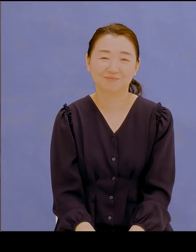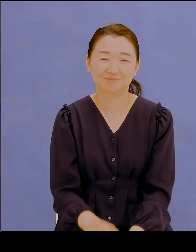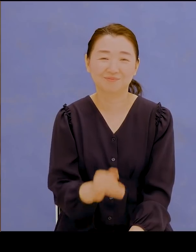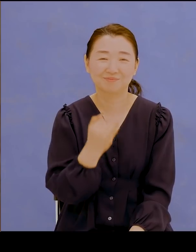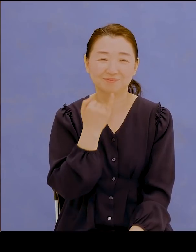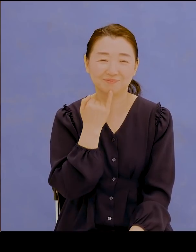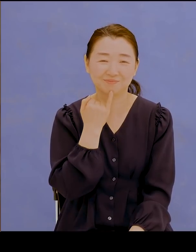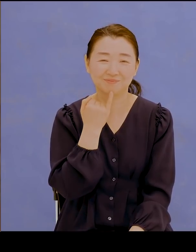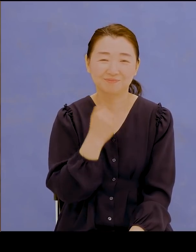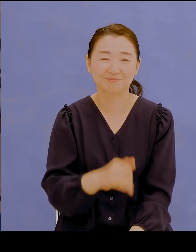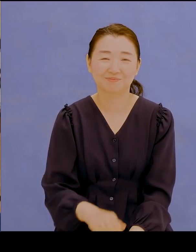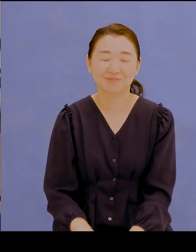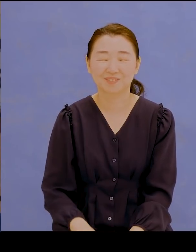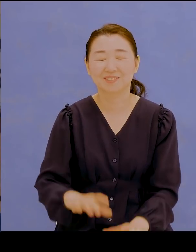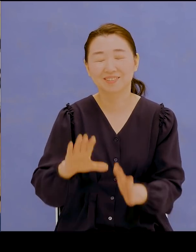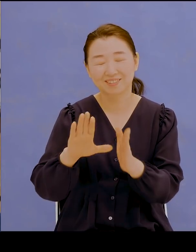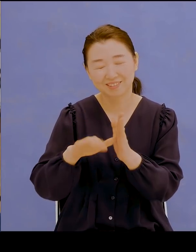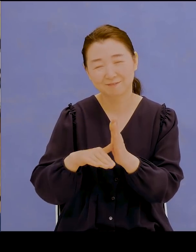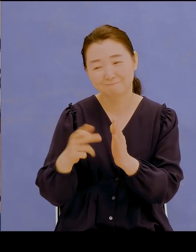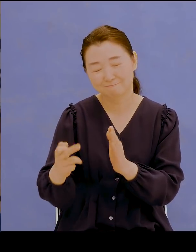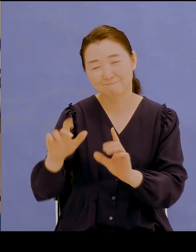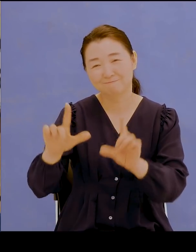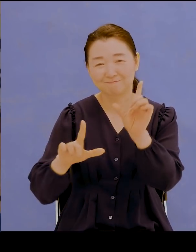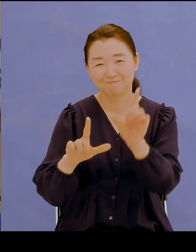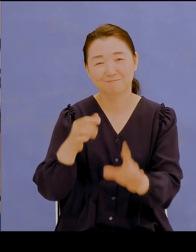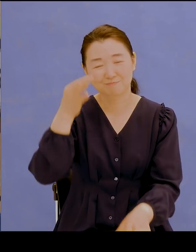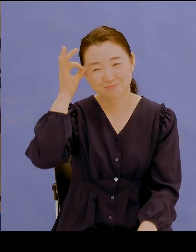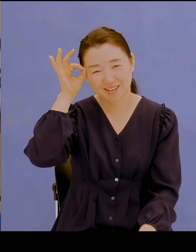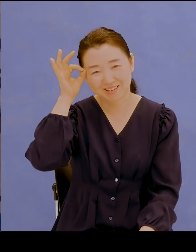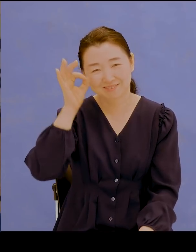괜찮아요, 괜찮아요. 네. 그때 모습이 생각나는군요. 예.